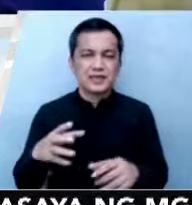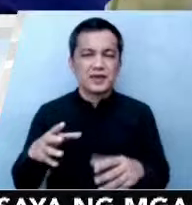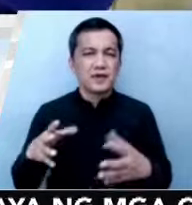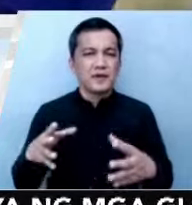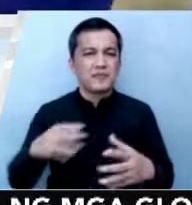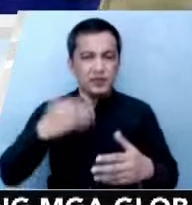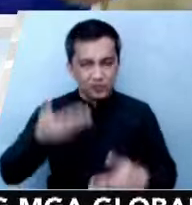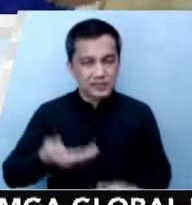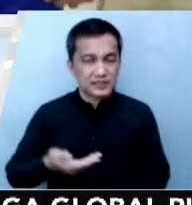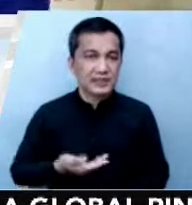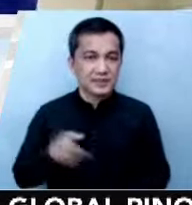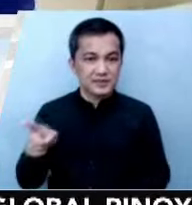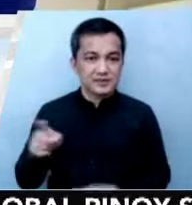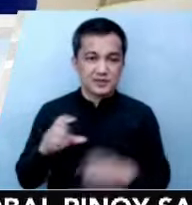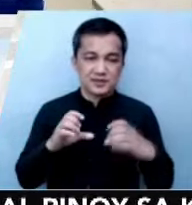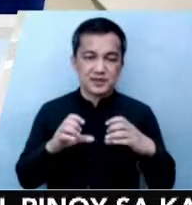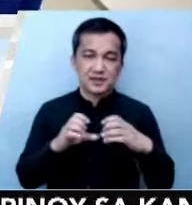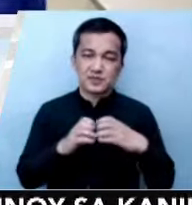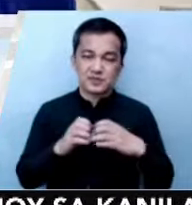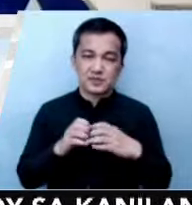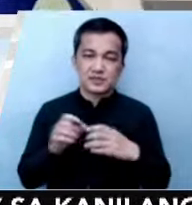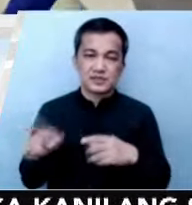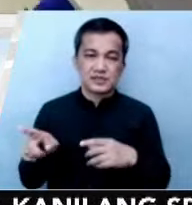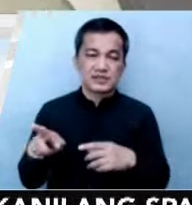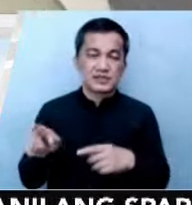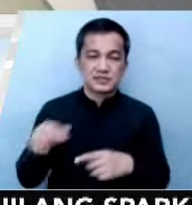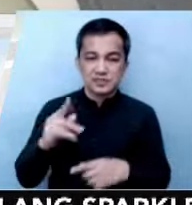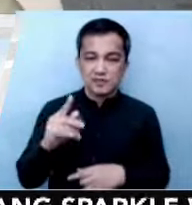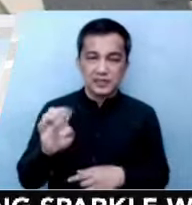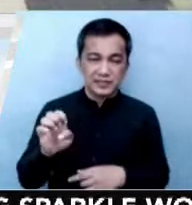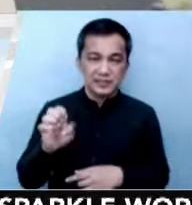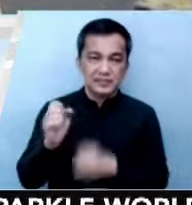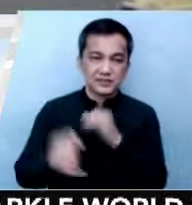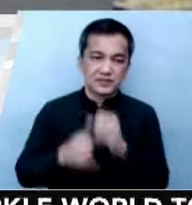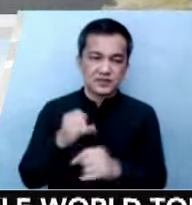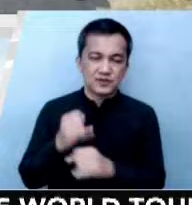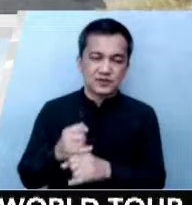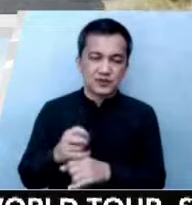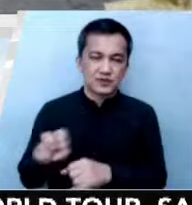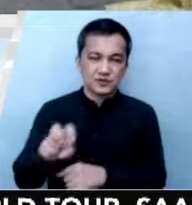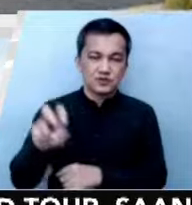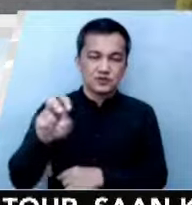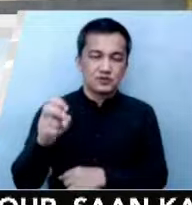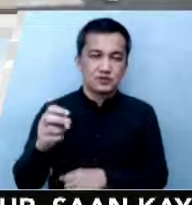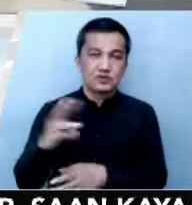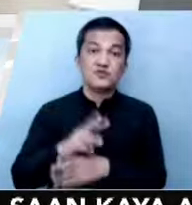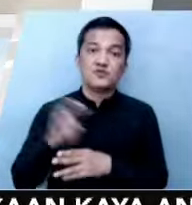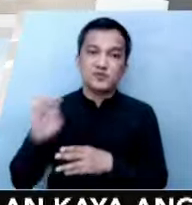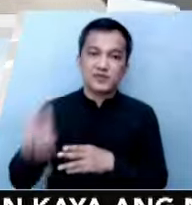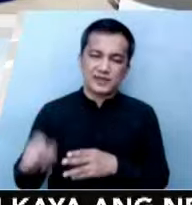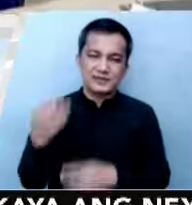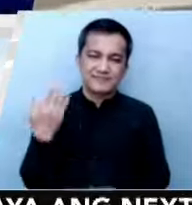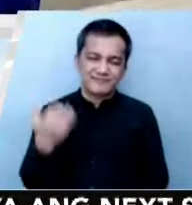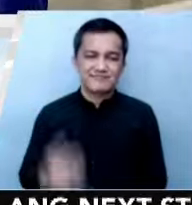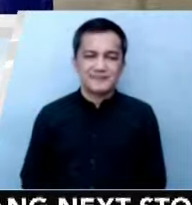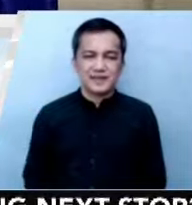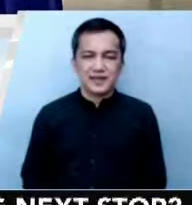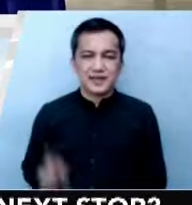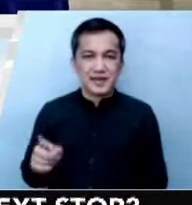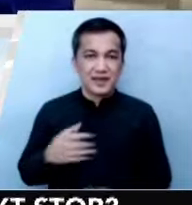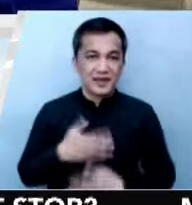mga kapuso abroad sa Sparkle International Tour nitong weekend. Sobrang nag-enjoy ang mga